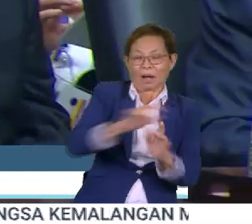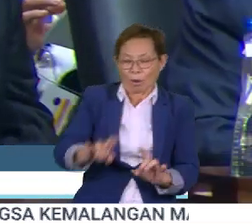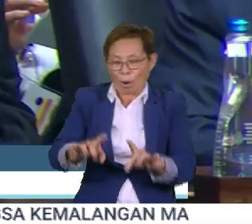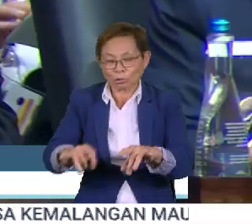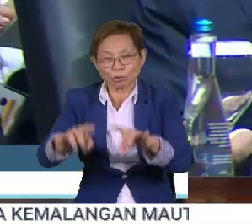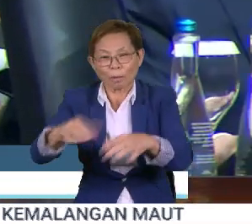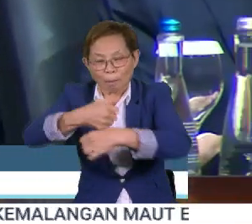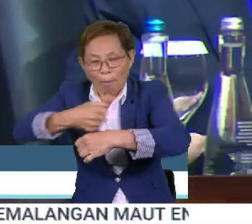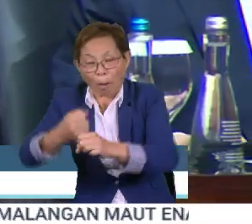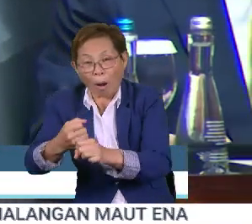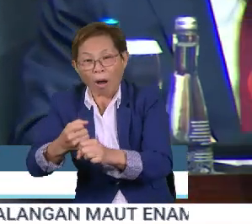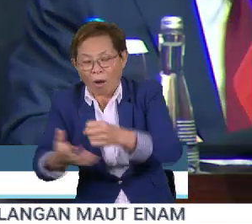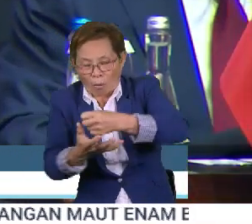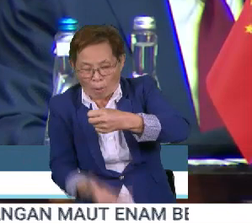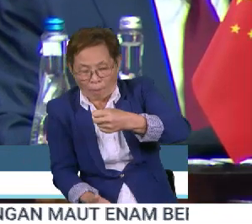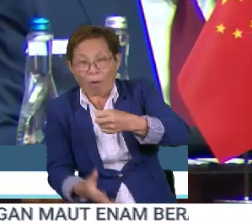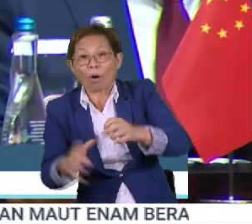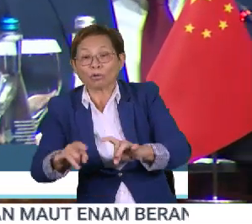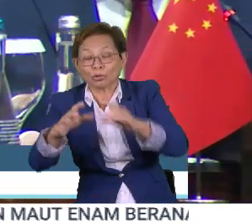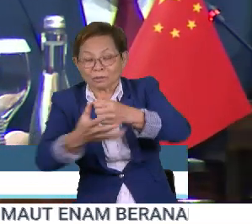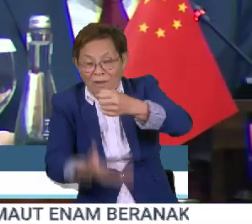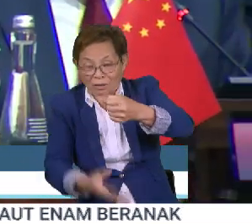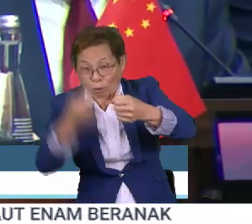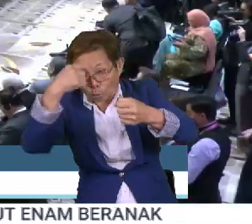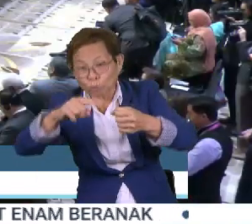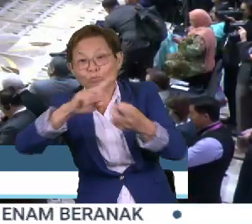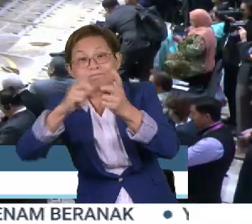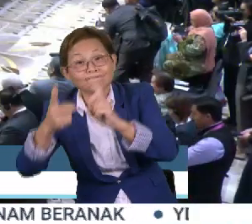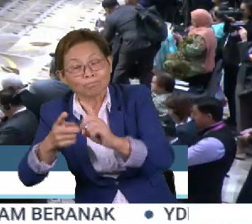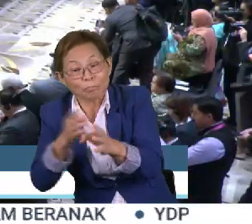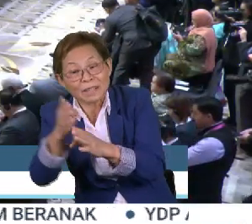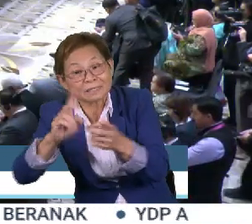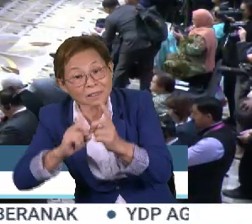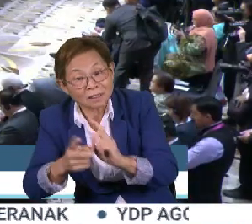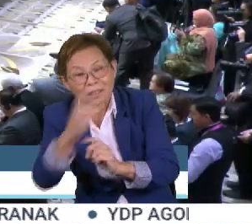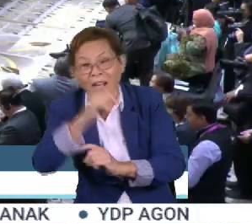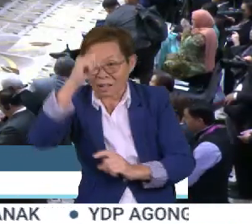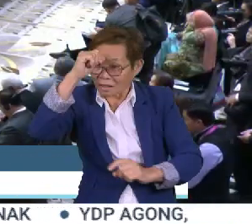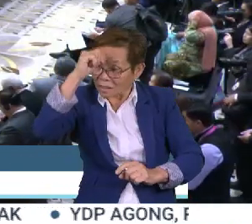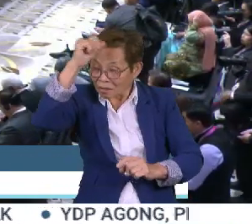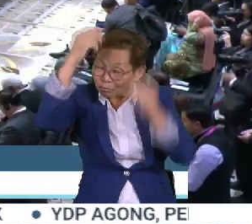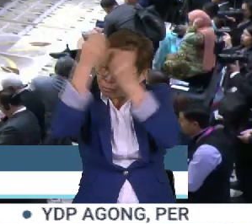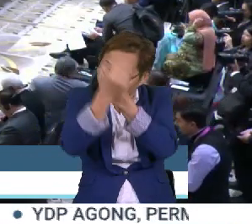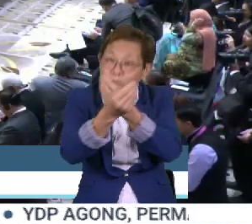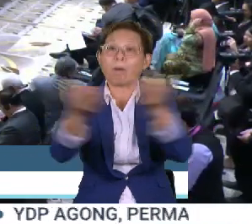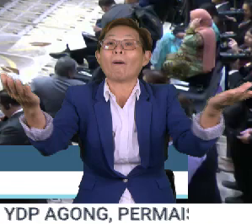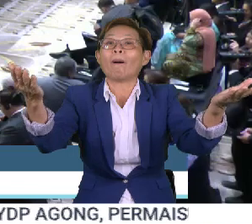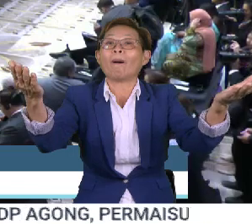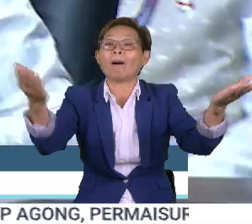membutuhkan dana untuk digital dalam bidang digital India mengumumkan